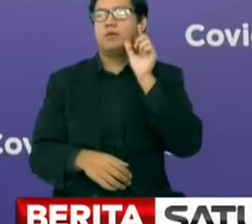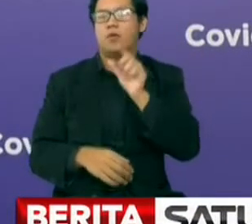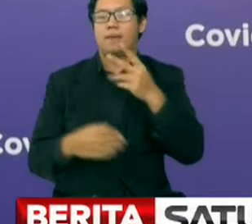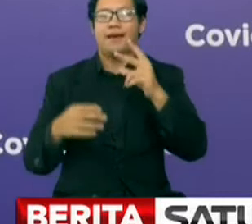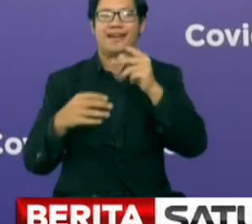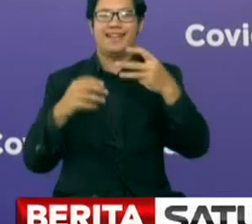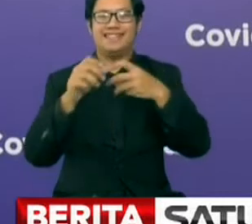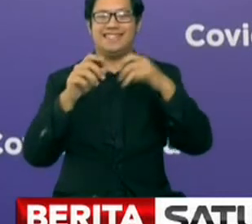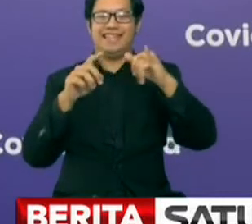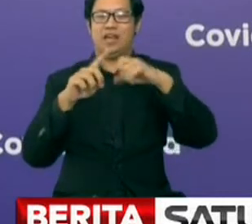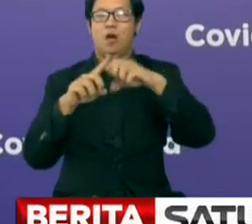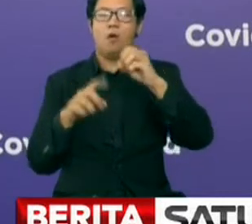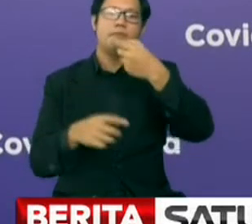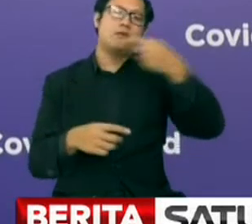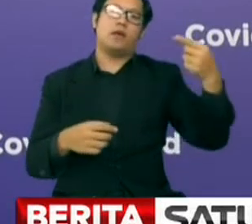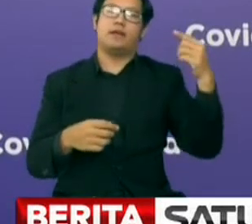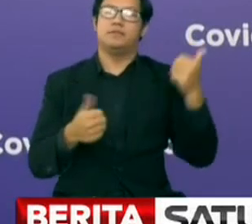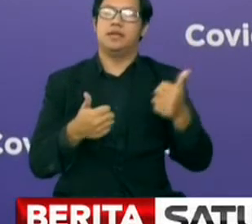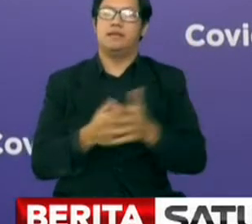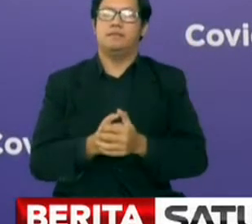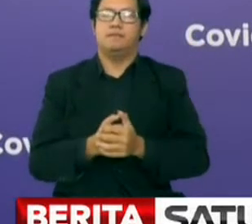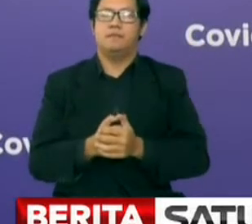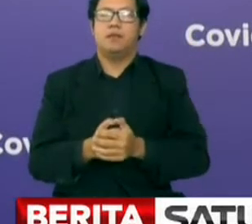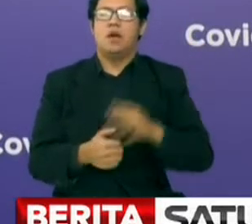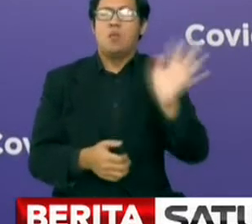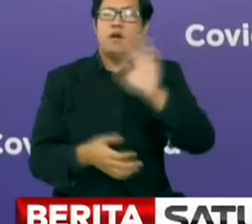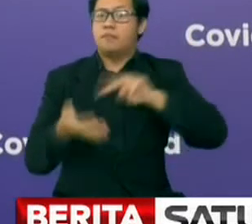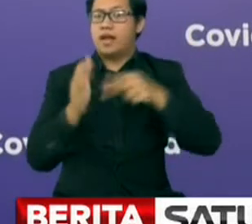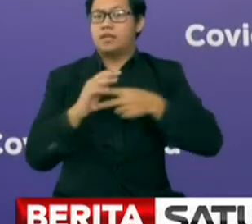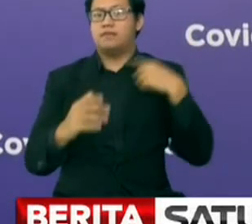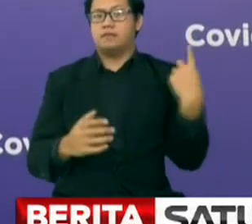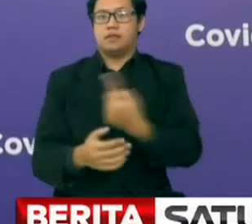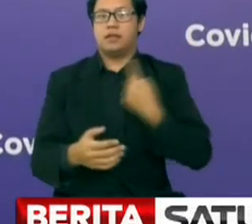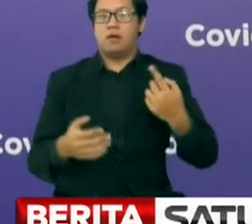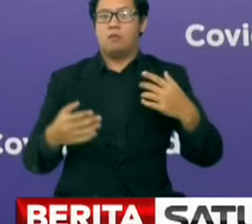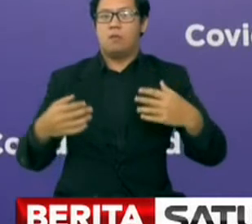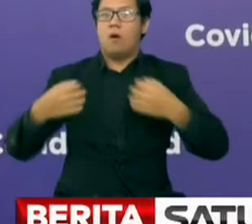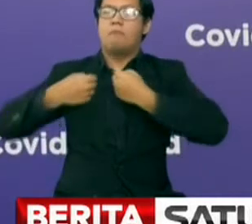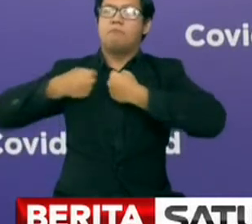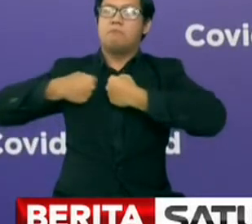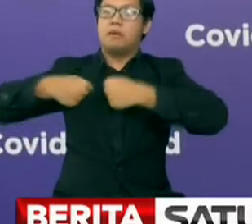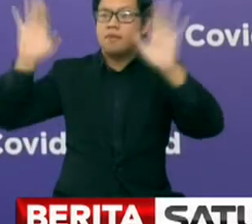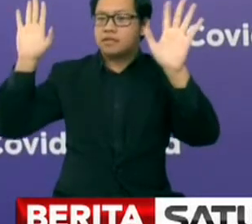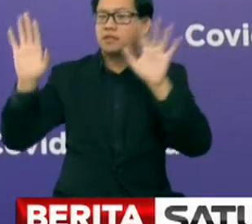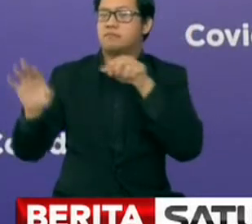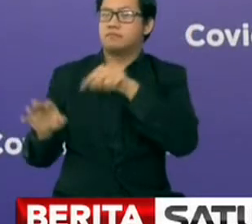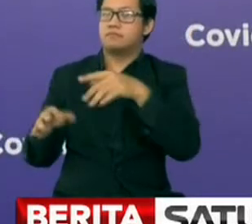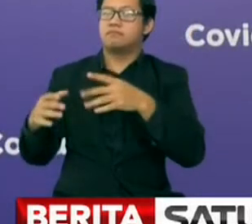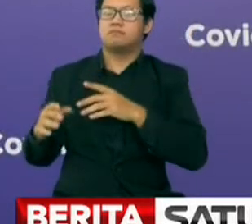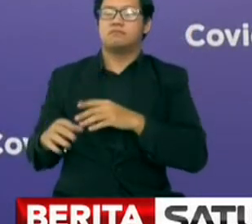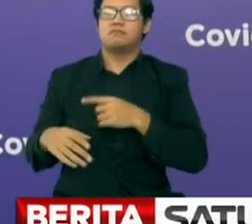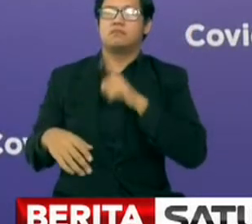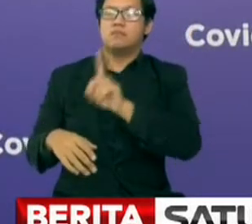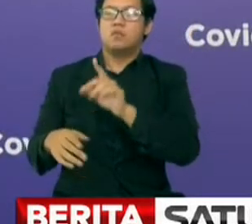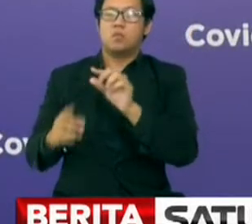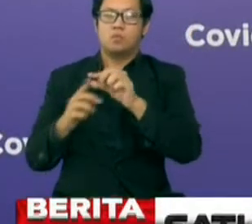parah lebih kecil lagi Hai ini bukan berarti kemudian membebaskan mereka dari protokol